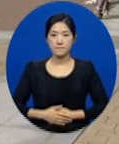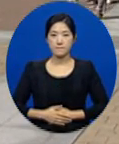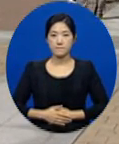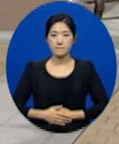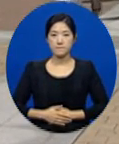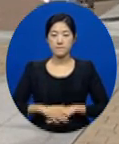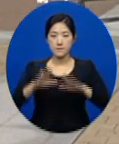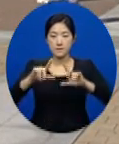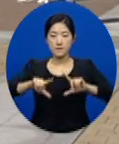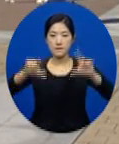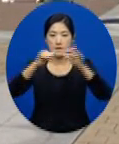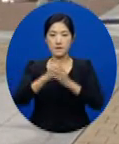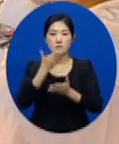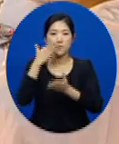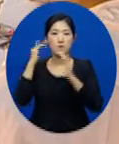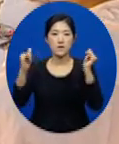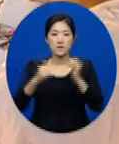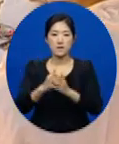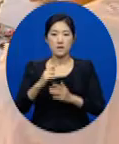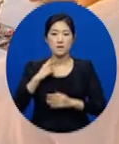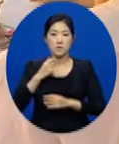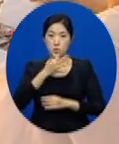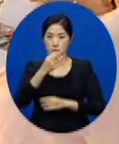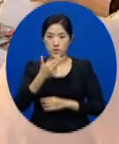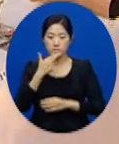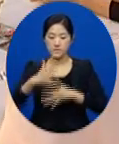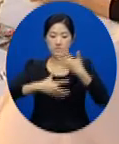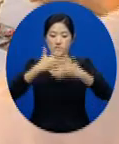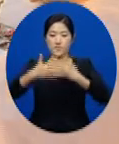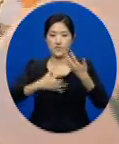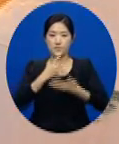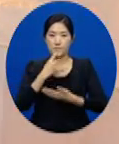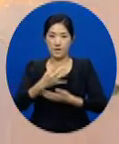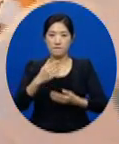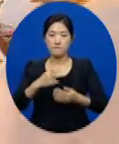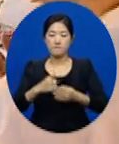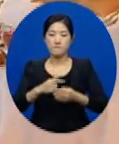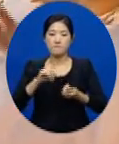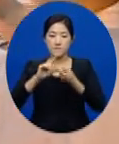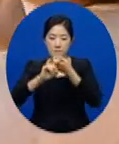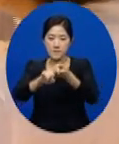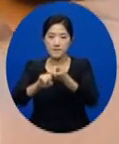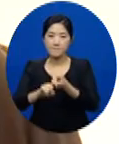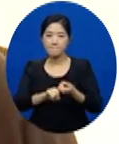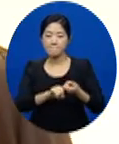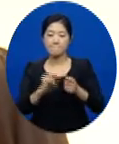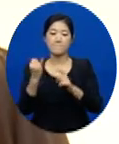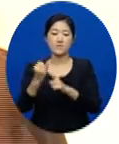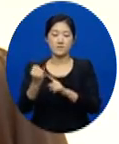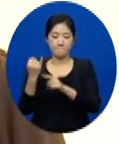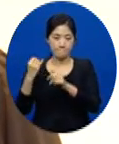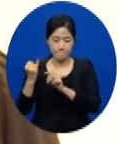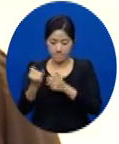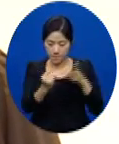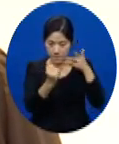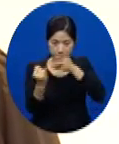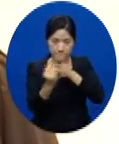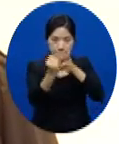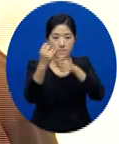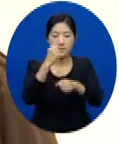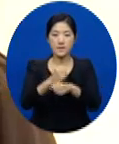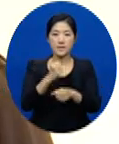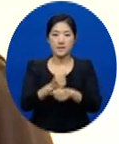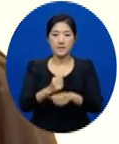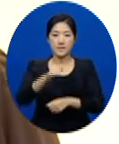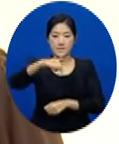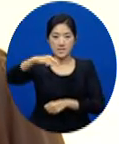이날 농아인의 소리 없는 언어에 관심을 기울이는 한 주부를 따라 수아 마을을 돌아봤는데요. 지문자와